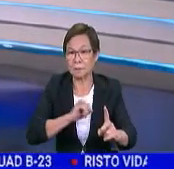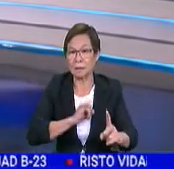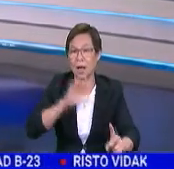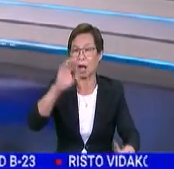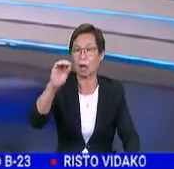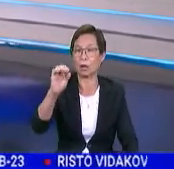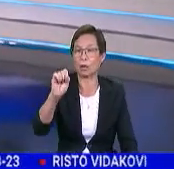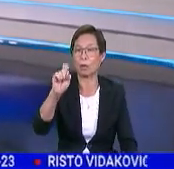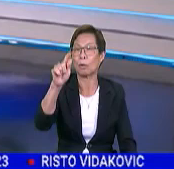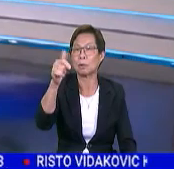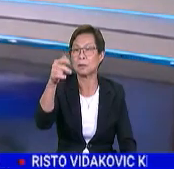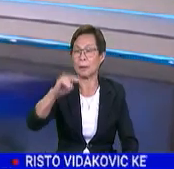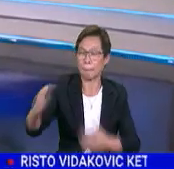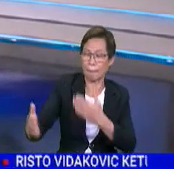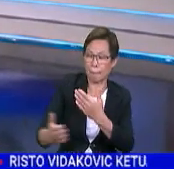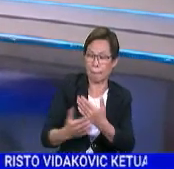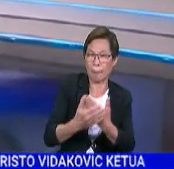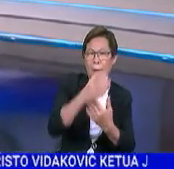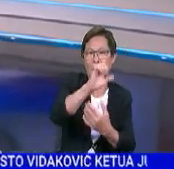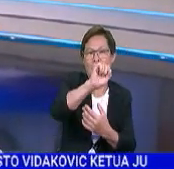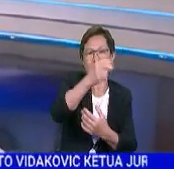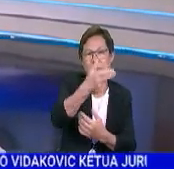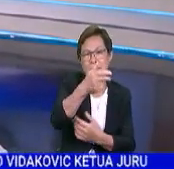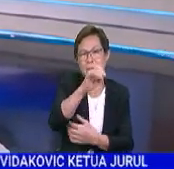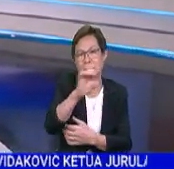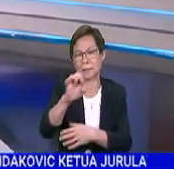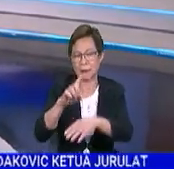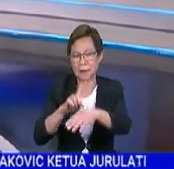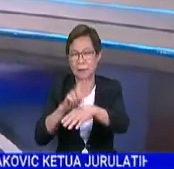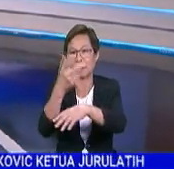konstantin pahlawan kembali bersama Sahi di angkasauri silakan Sahi